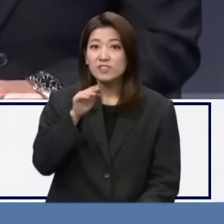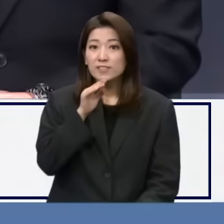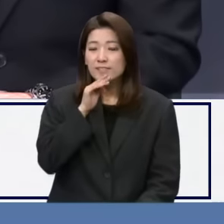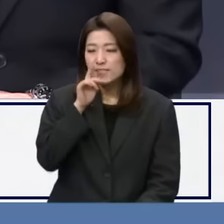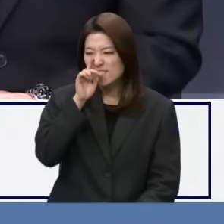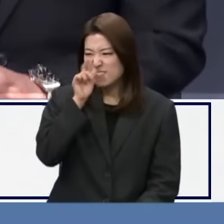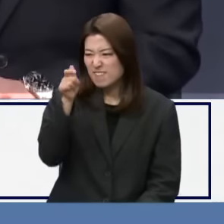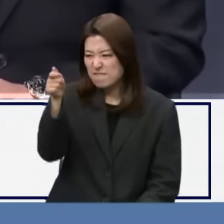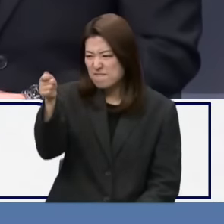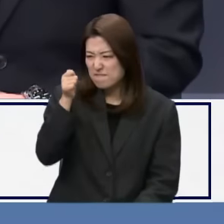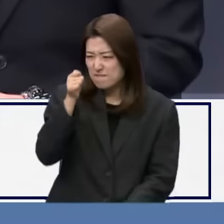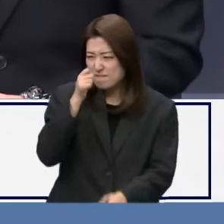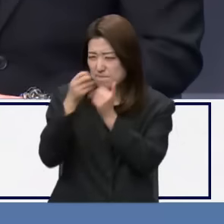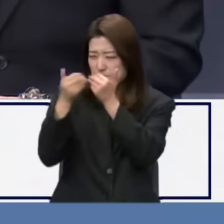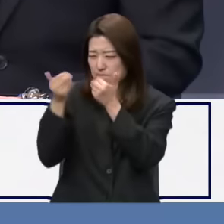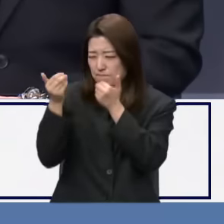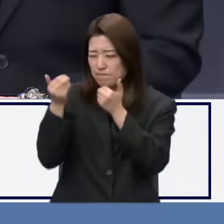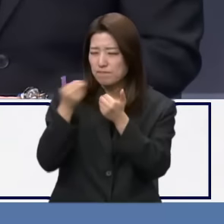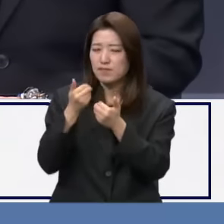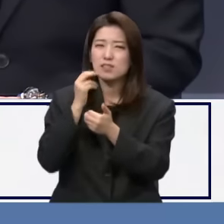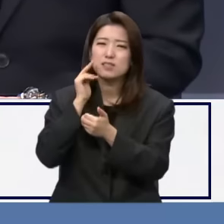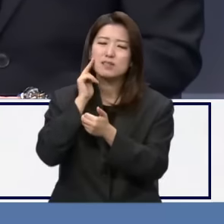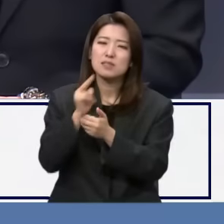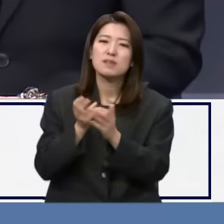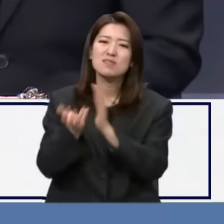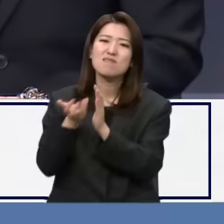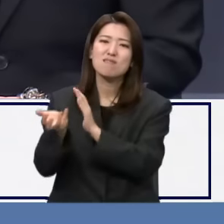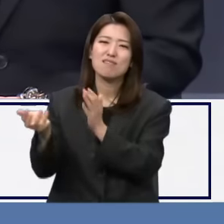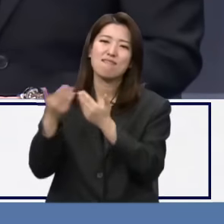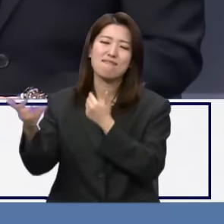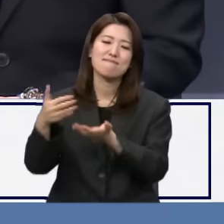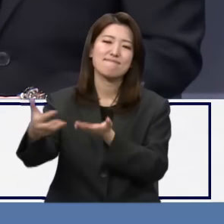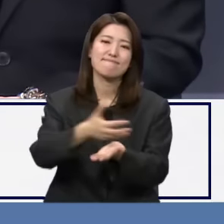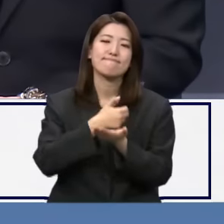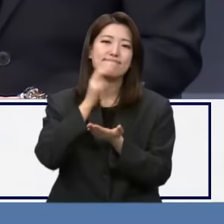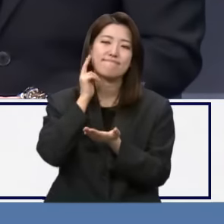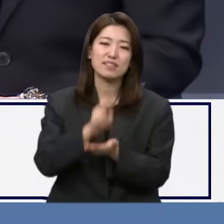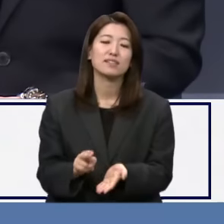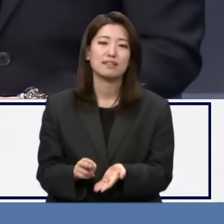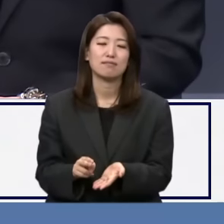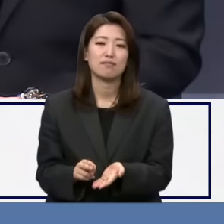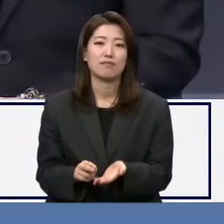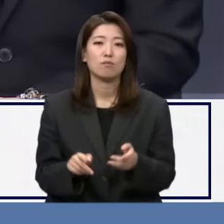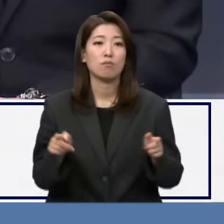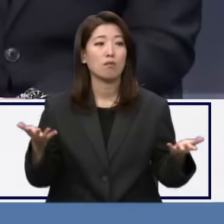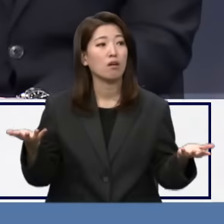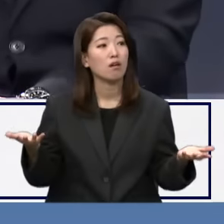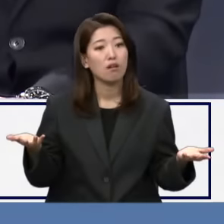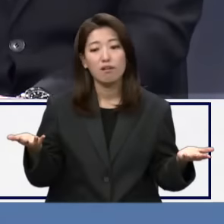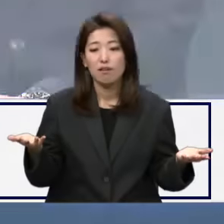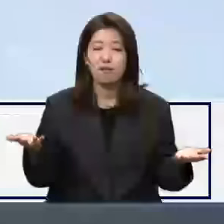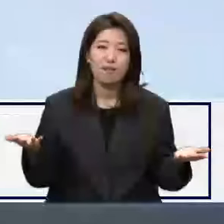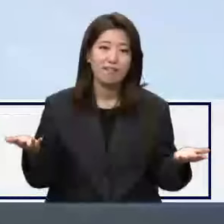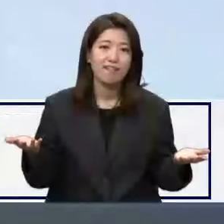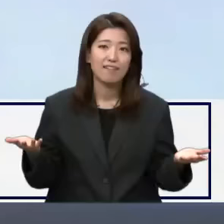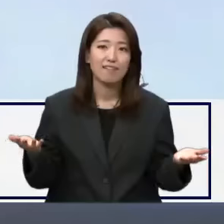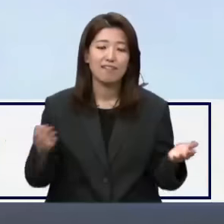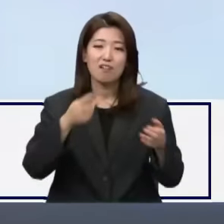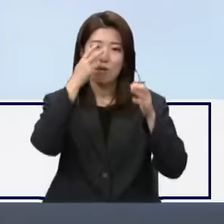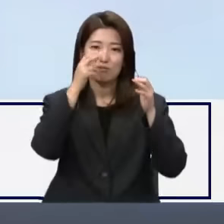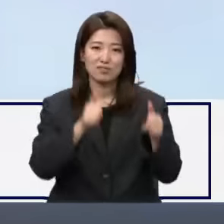특권이고 문제가 있다는 겁니다 그래서 검찰을 개혁해야 는 거죠음 결론은